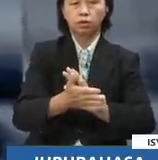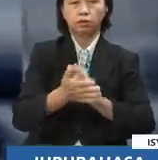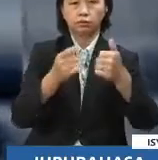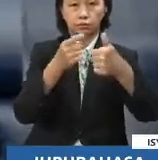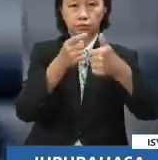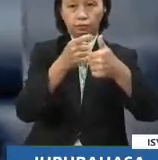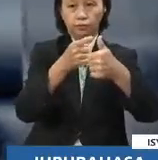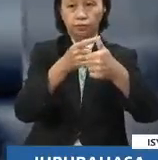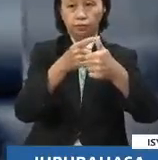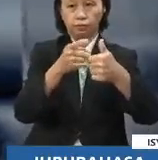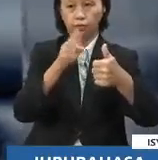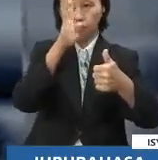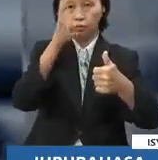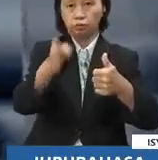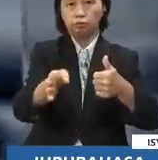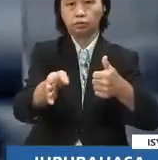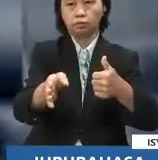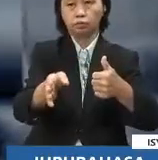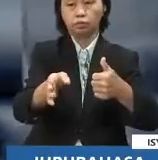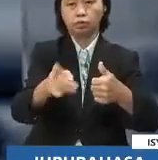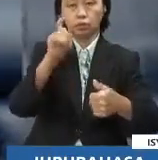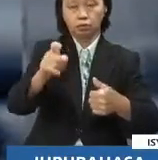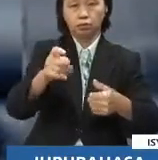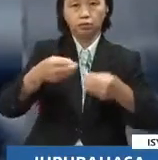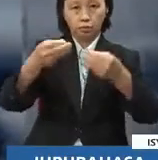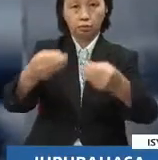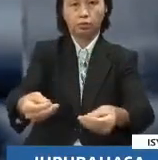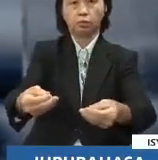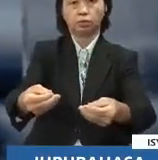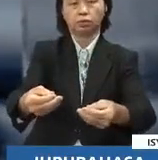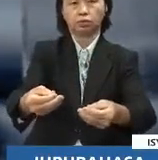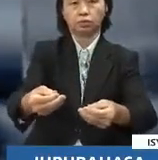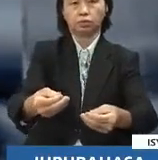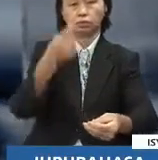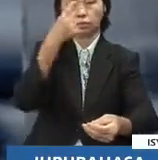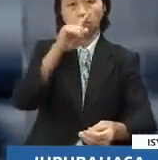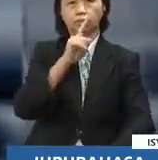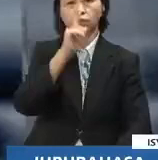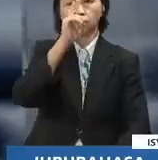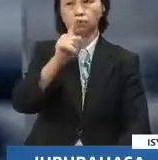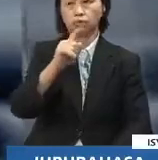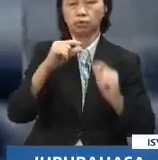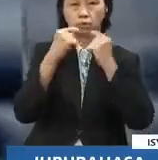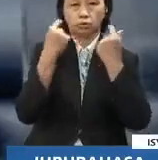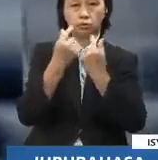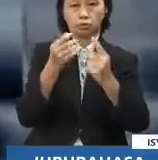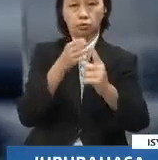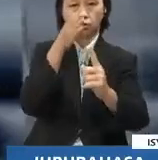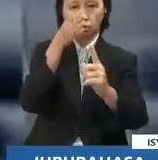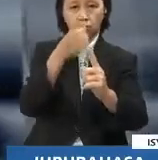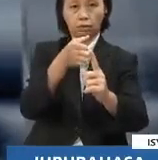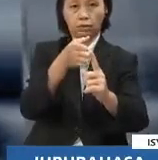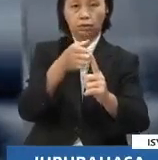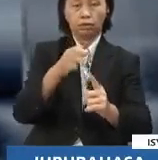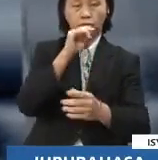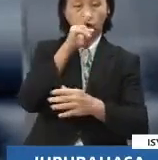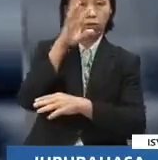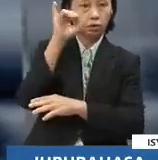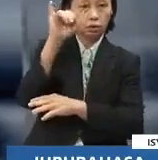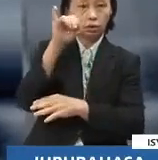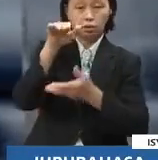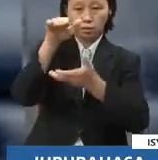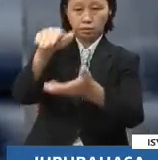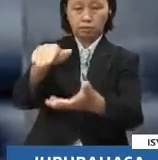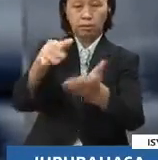pertamanya tumpuan harus diberikan kepada untuk memastikan kumpulan Sasa lebih dijamin